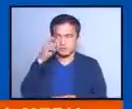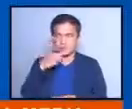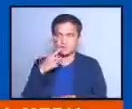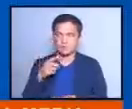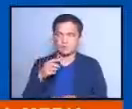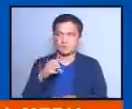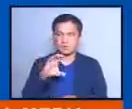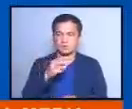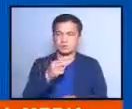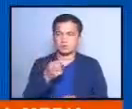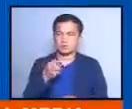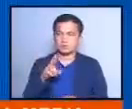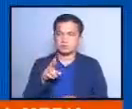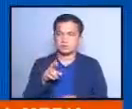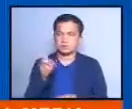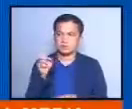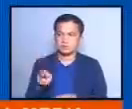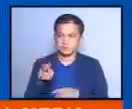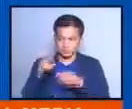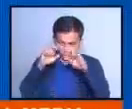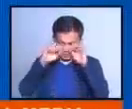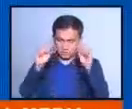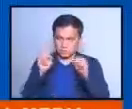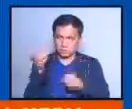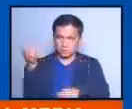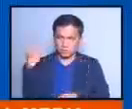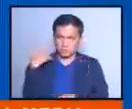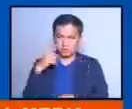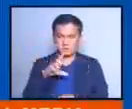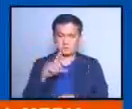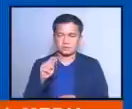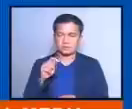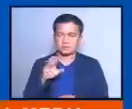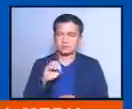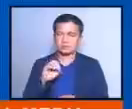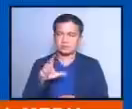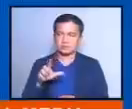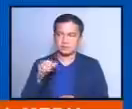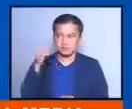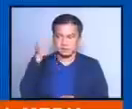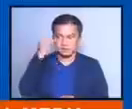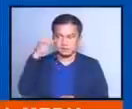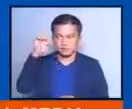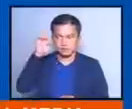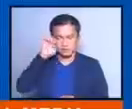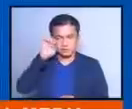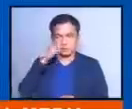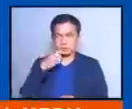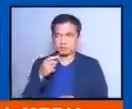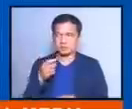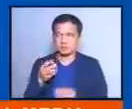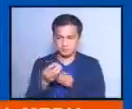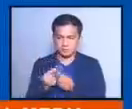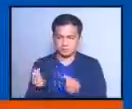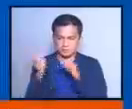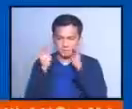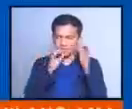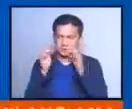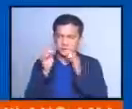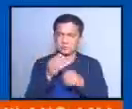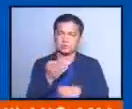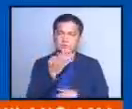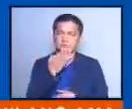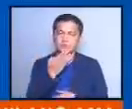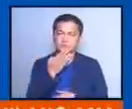Nagpahayag ng pagkabahala ang Commission on Human Rights sa utos ng Pangulo kay Lieutenant Colonel Jovie Espenido para masugpo